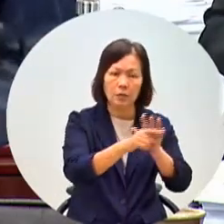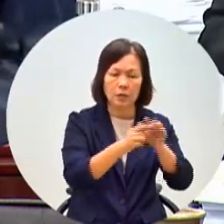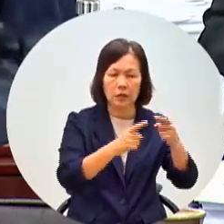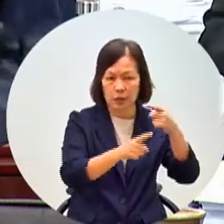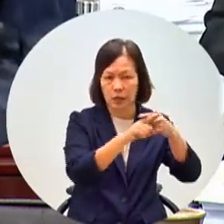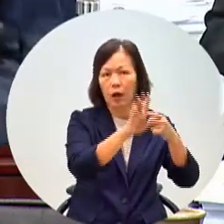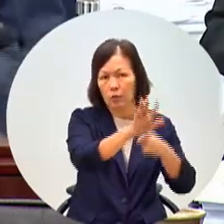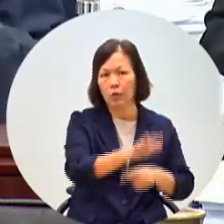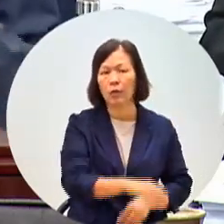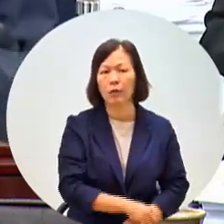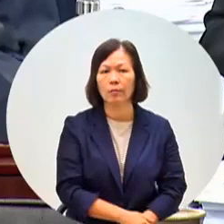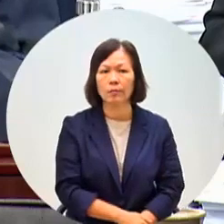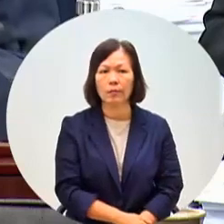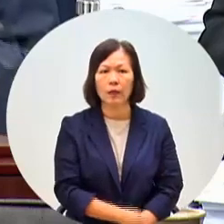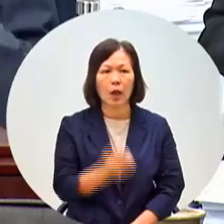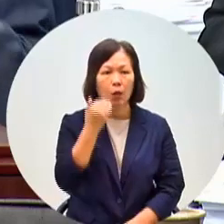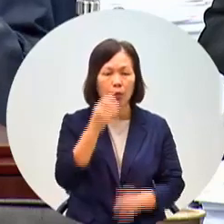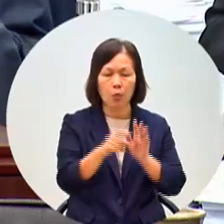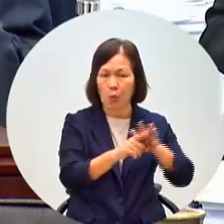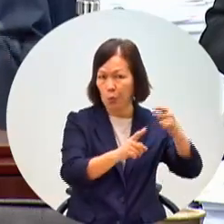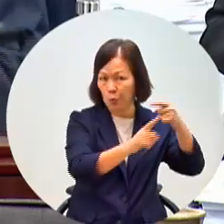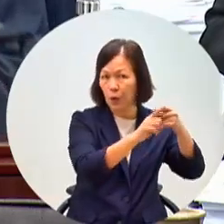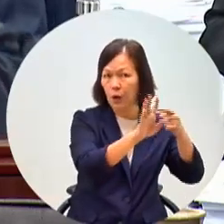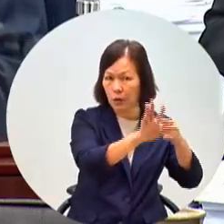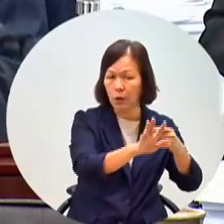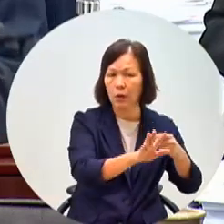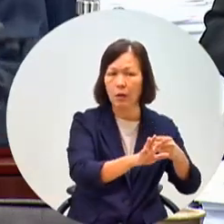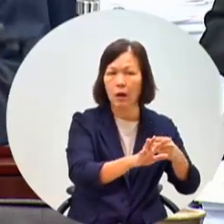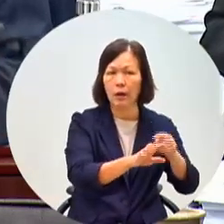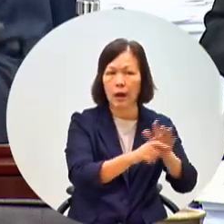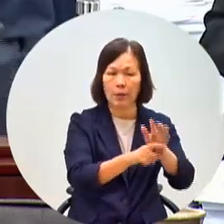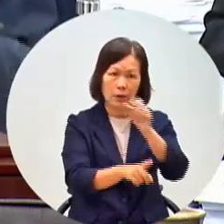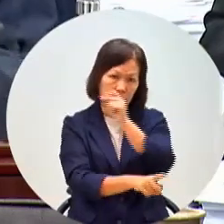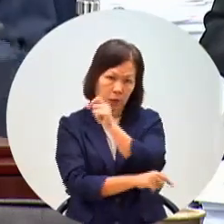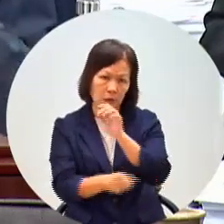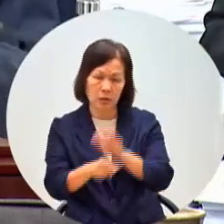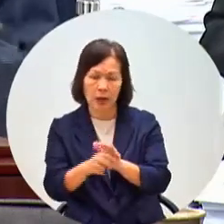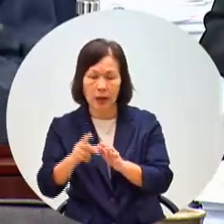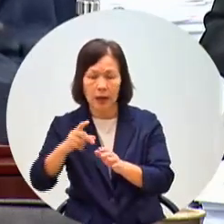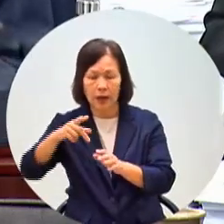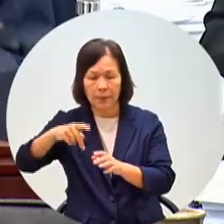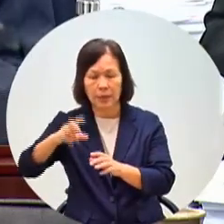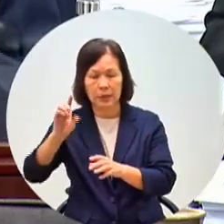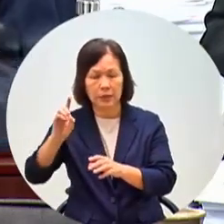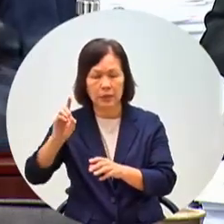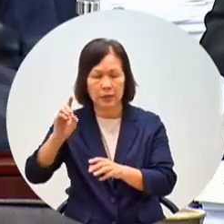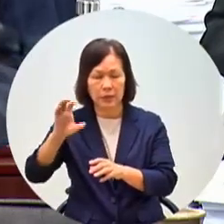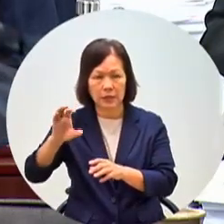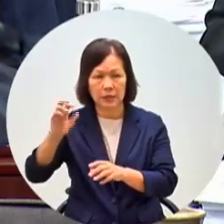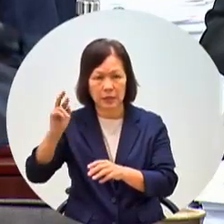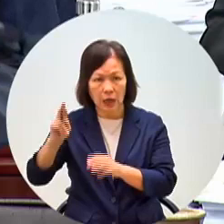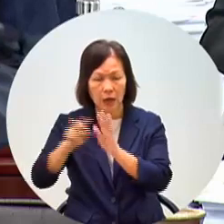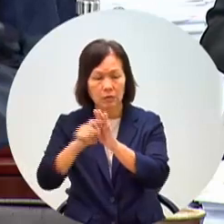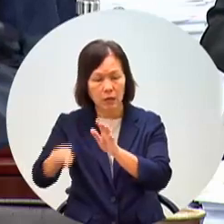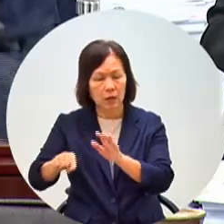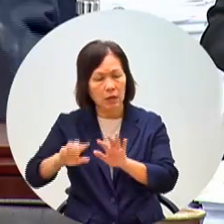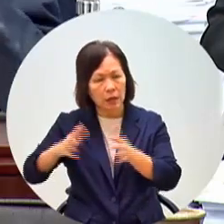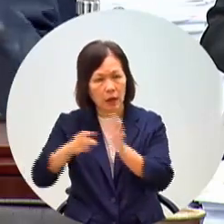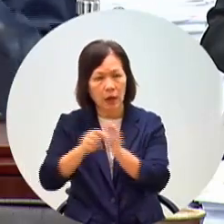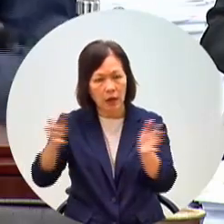性，好，那快筛阳性到最后 PCR 确诊，在快筛阳性当分母这样来算，大概